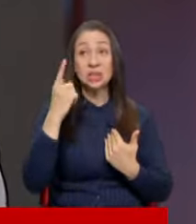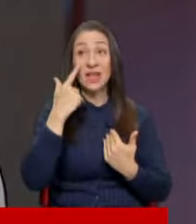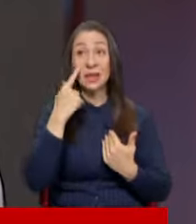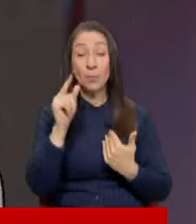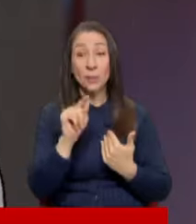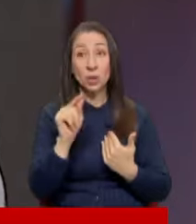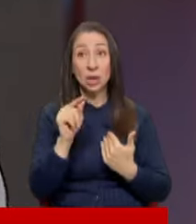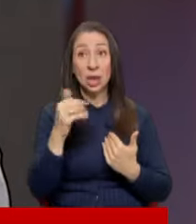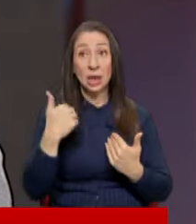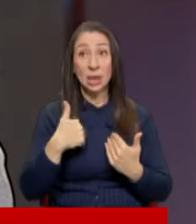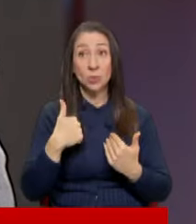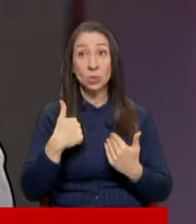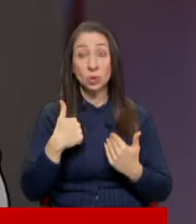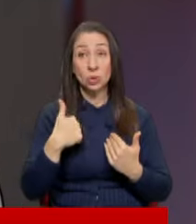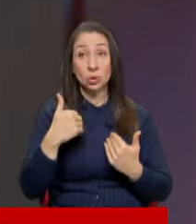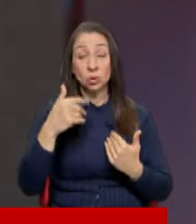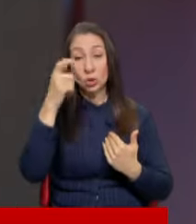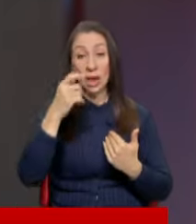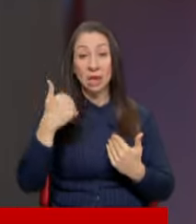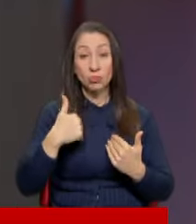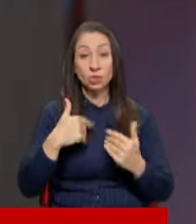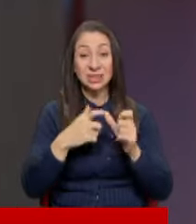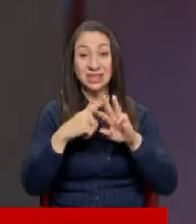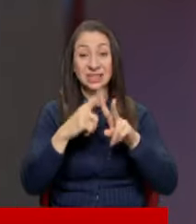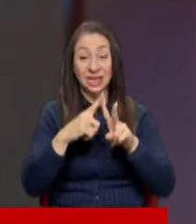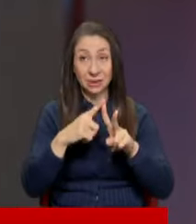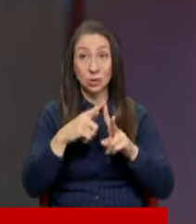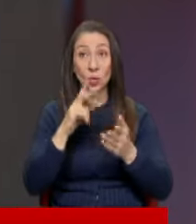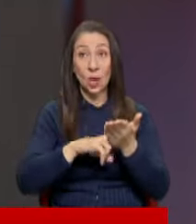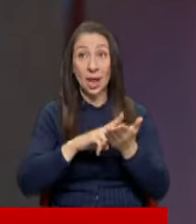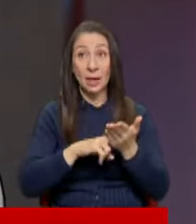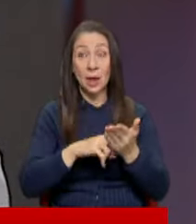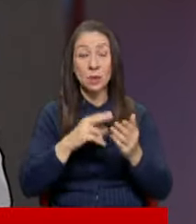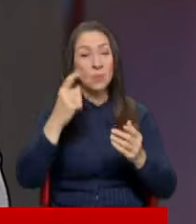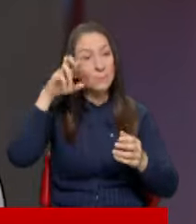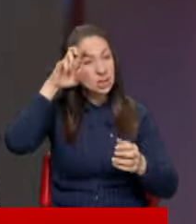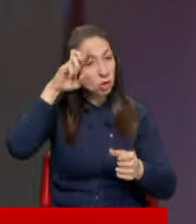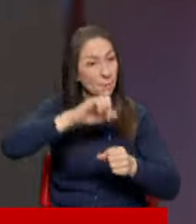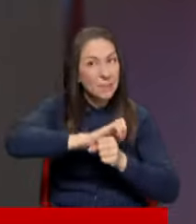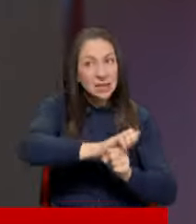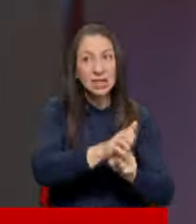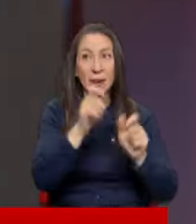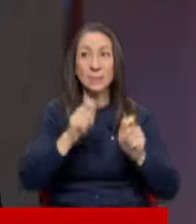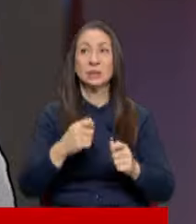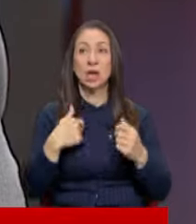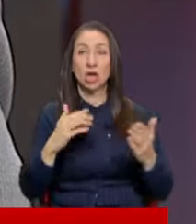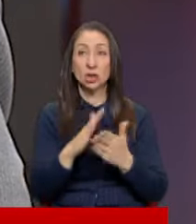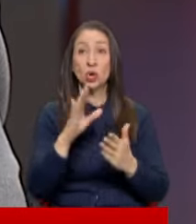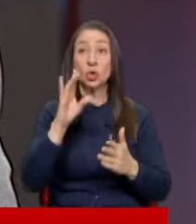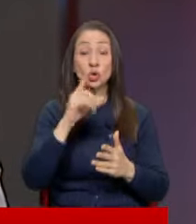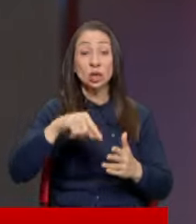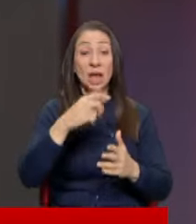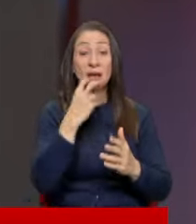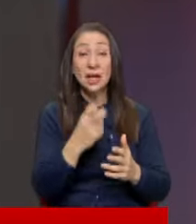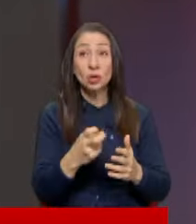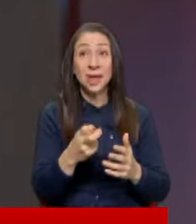memurlarının kamu Türkiye Kamusen üyelerinin Türk Kamusen üyelerinin mobing uygulanmaları karşı çıktım ürkü cerin